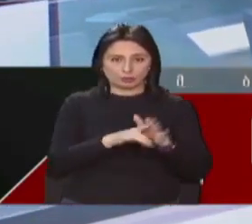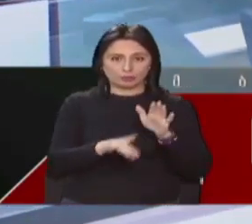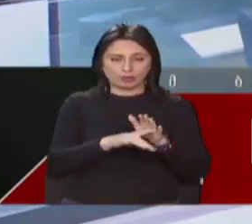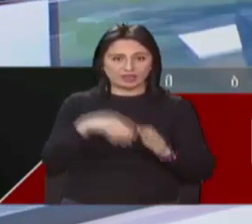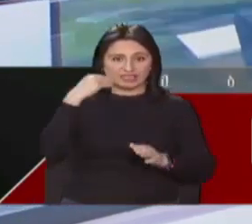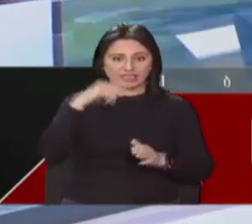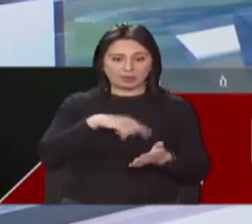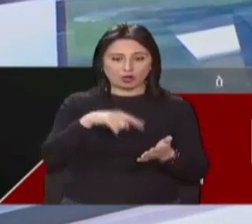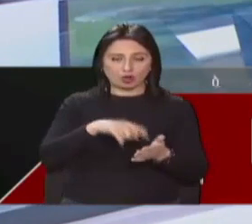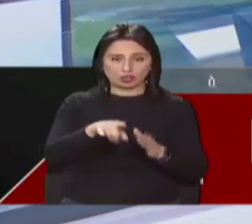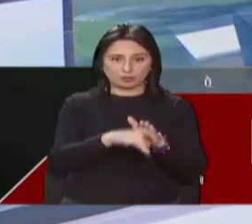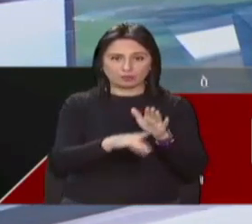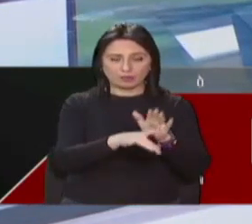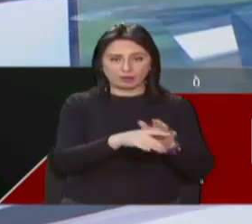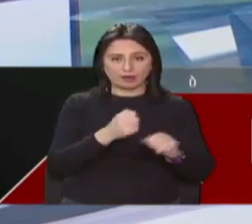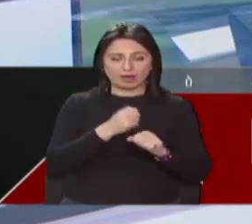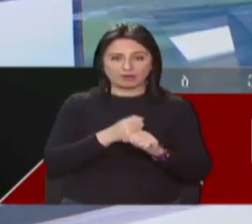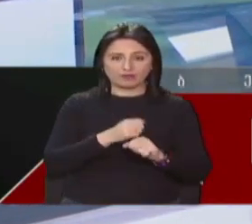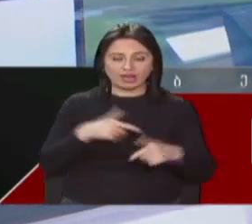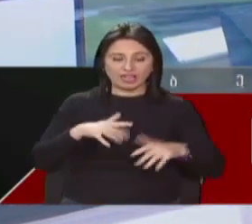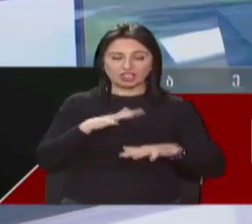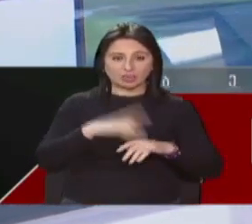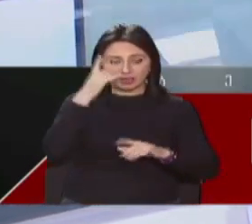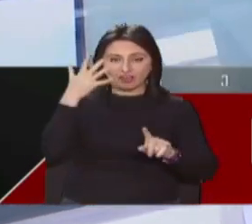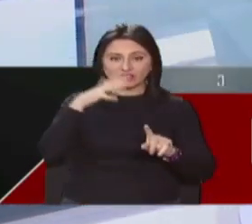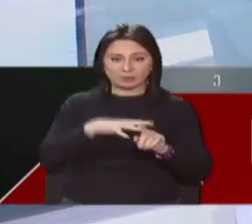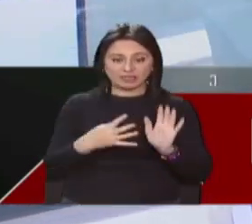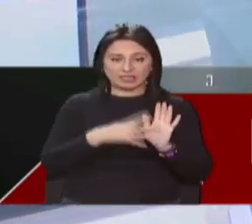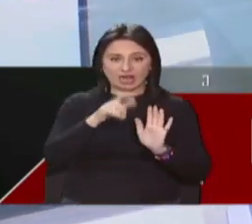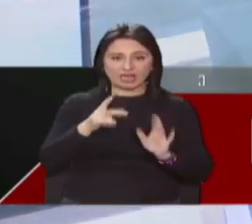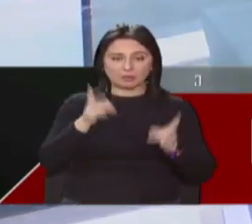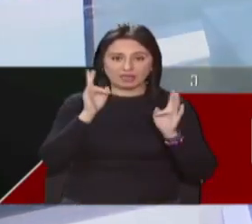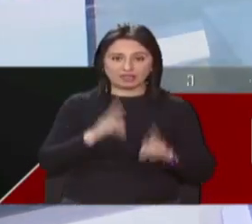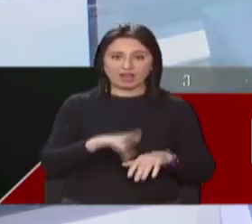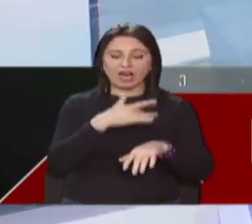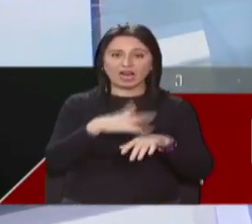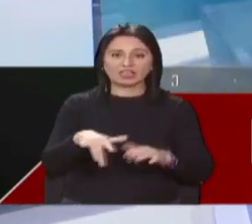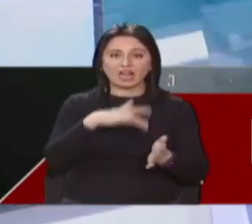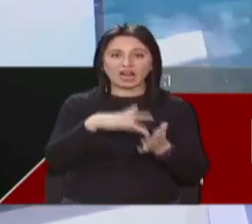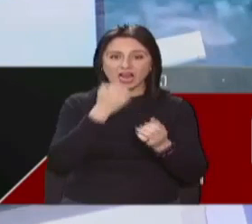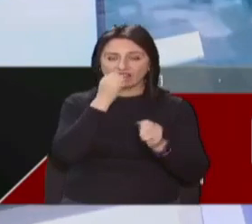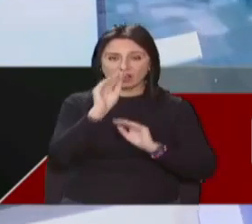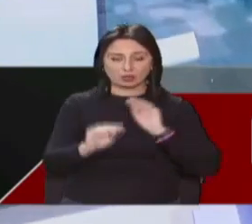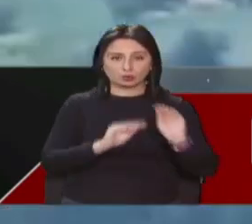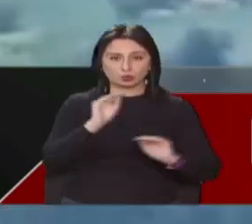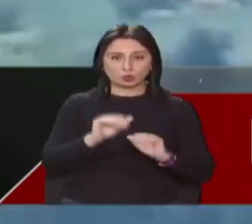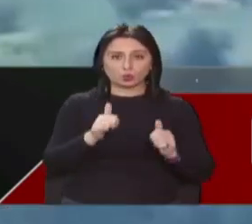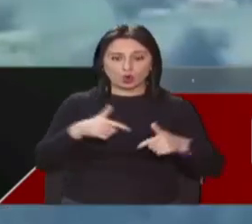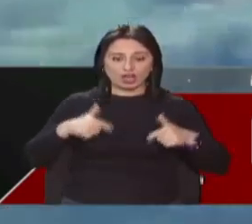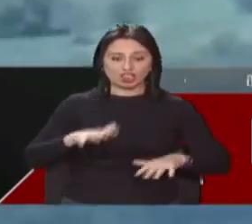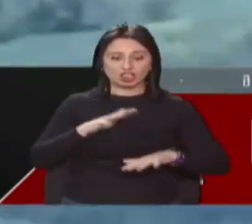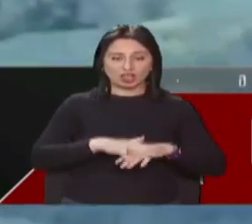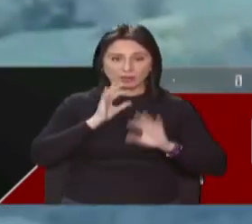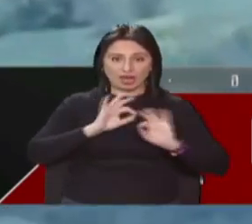ქალაქი ზაპაროჟიეს ოლქში მდებარეობს. გენშტაბის ცნობით, თავდასხმების შედეგად 9 ადამიანი დაშავდა, განადგურებულია ქალაქის ინფრასტრუქტურა. როგორც